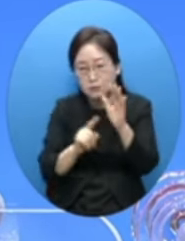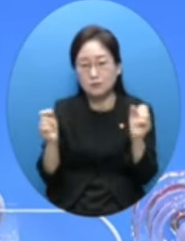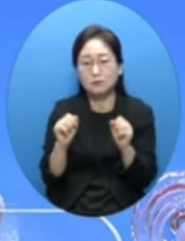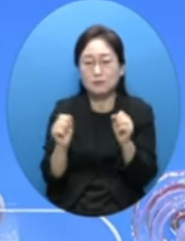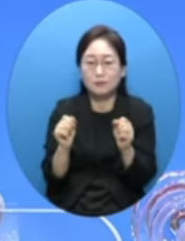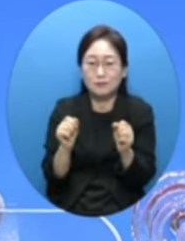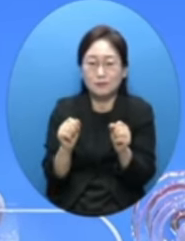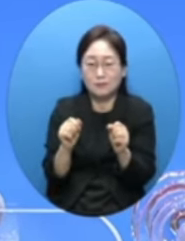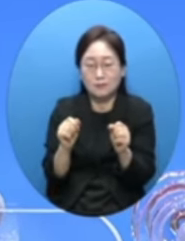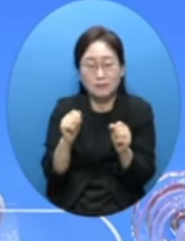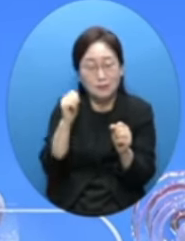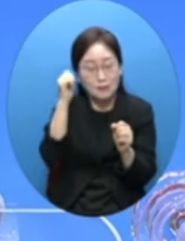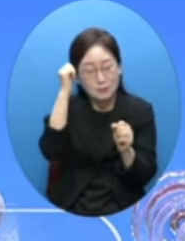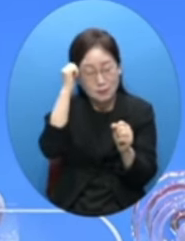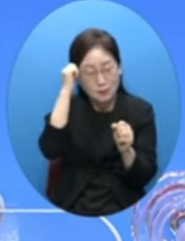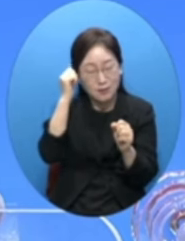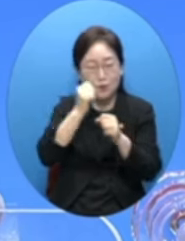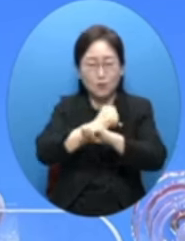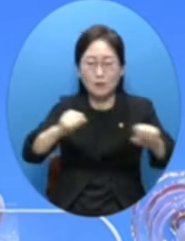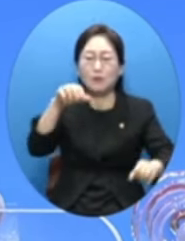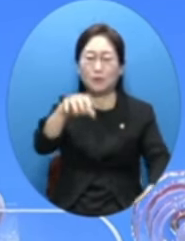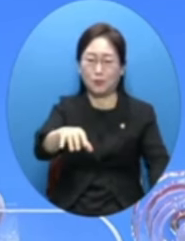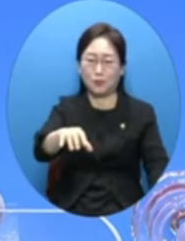것이 광야입니다.